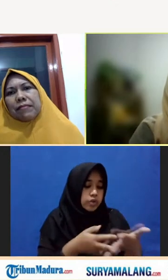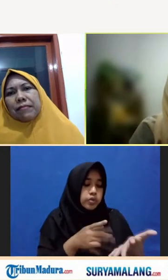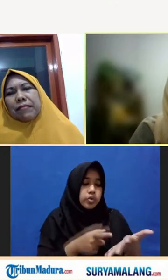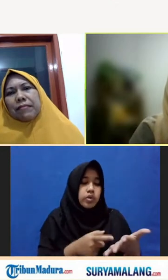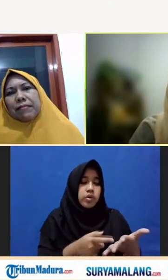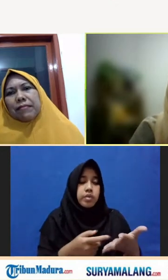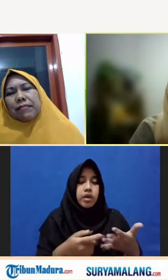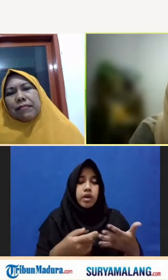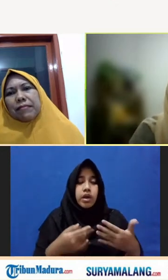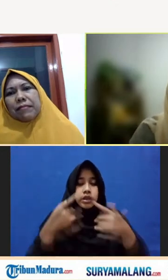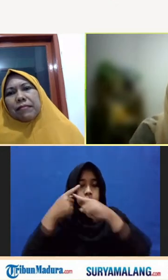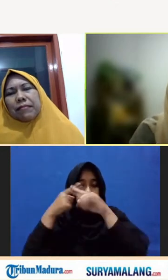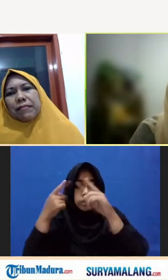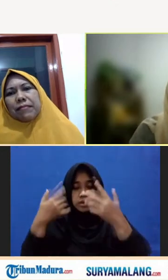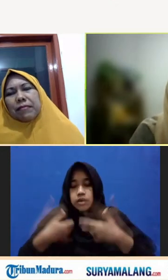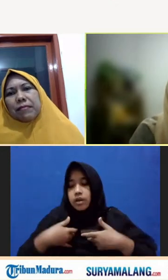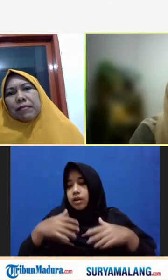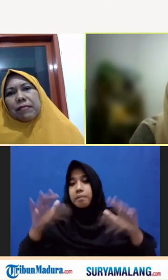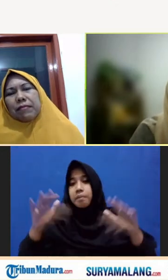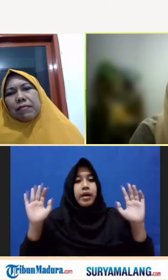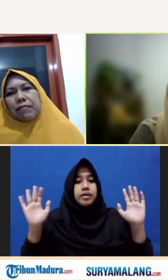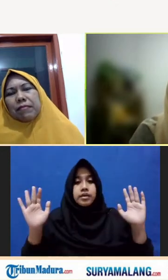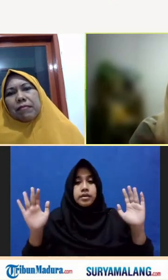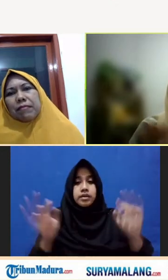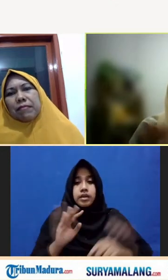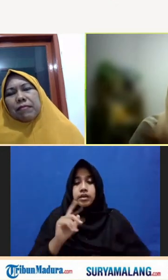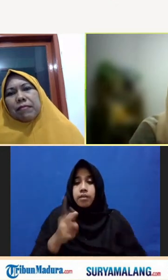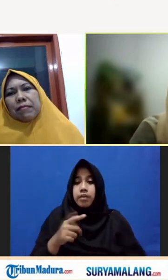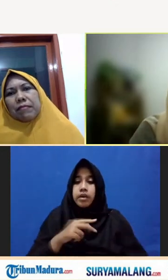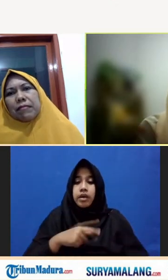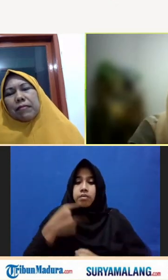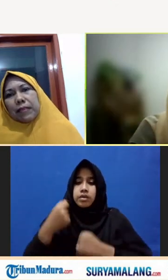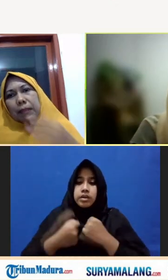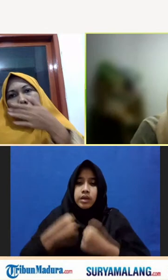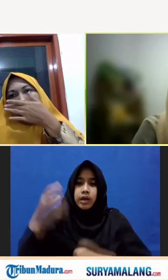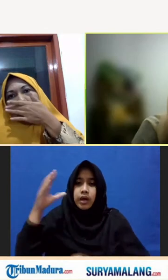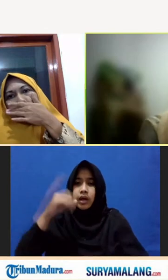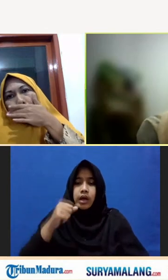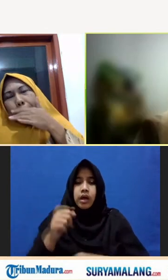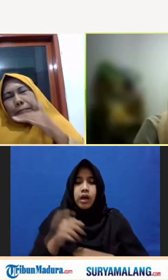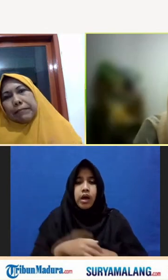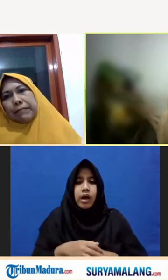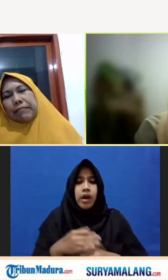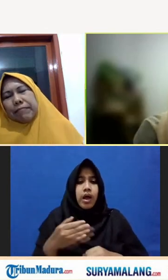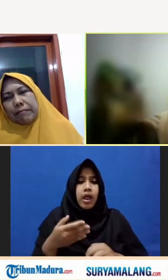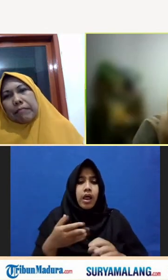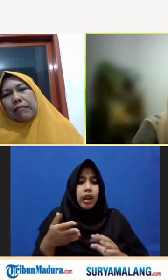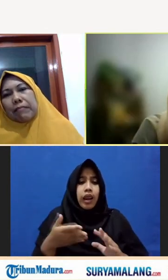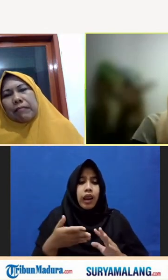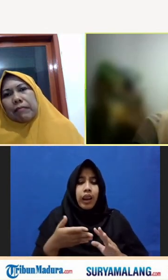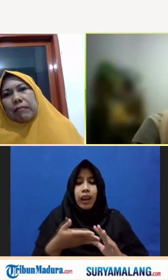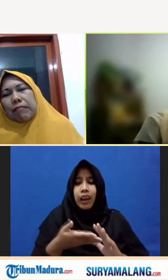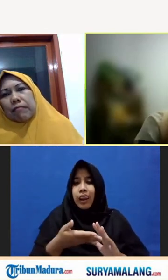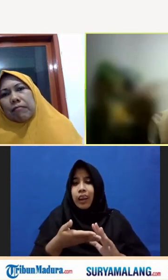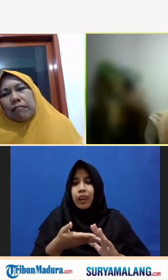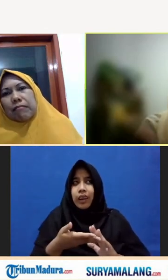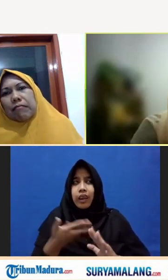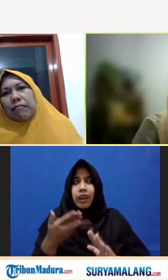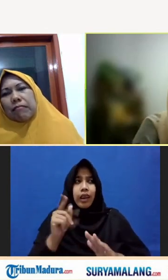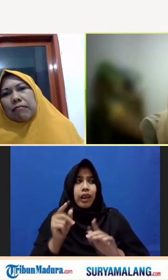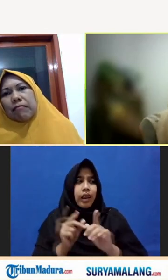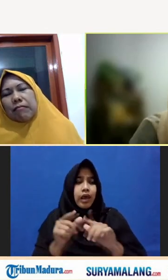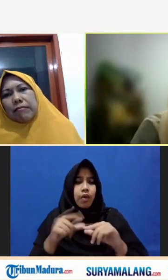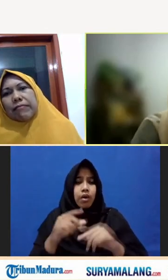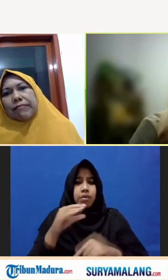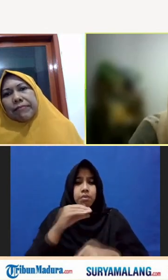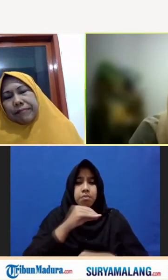Yang penting ada gitu, jangan sampai kita menjalani hari tuh kayak lewat aja lewat gitu. Dari pagi ke malam, pagi ke malam, pagi